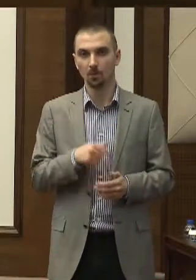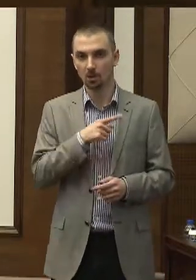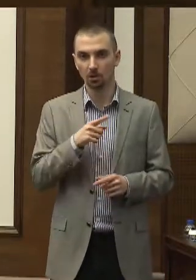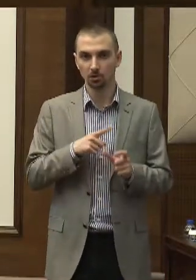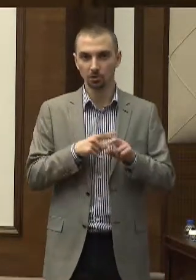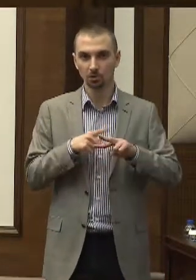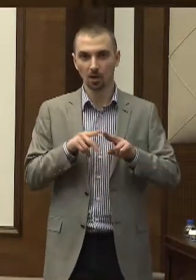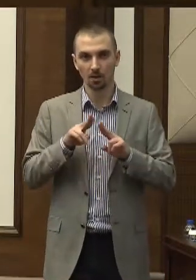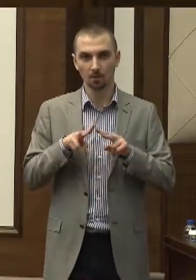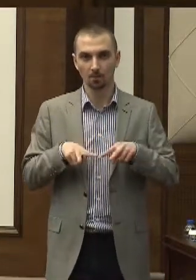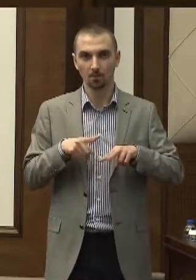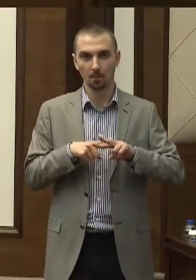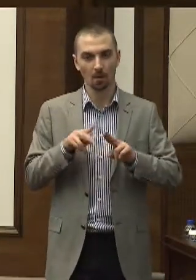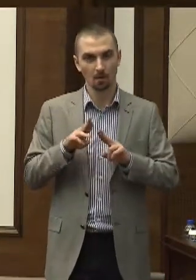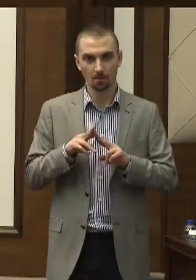Çakmaklı'nın,